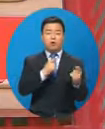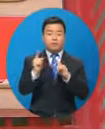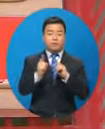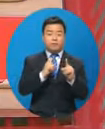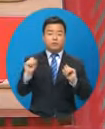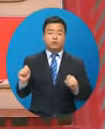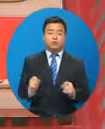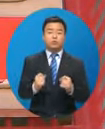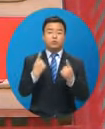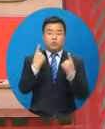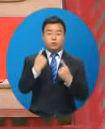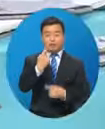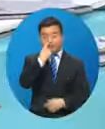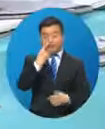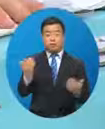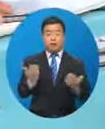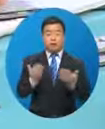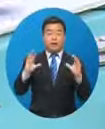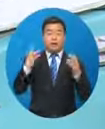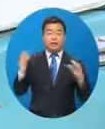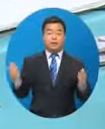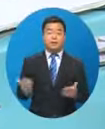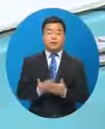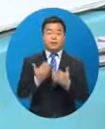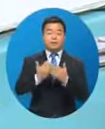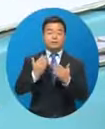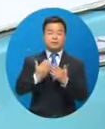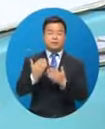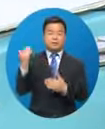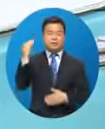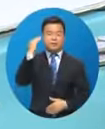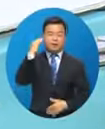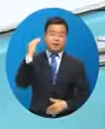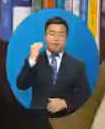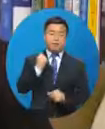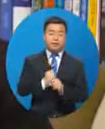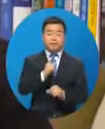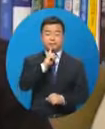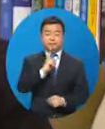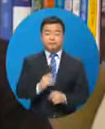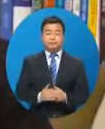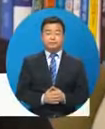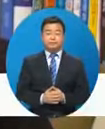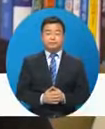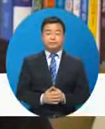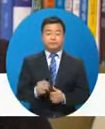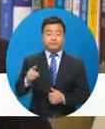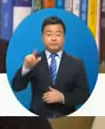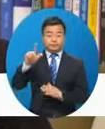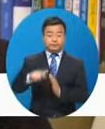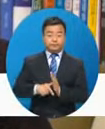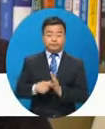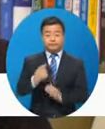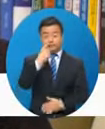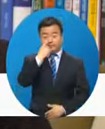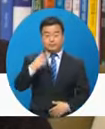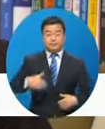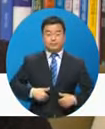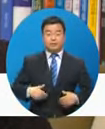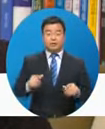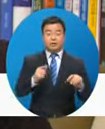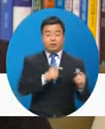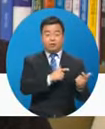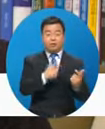게 오히려 아동의 종합적인 발달을 저해할 수 있다고 지적합니다. 그 시기에 배워야 될 여러 가지